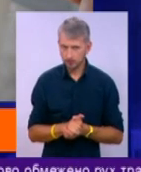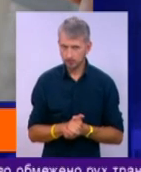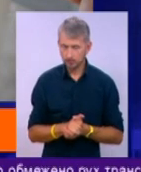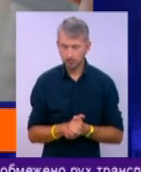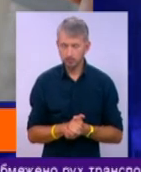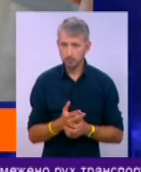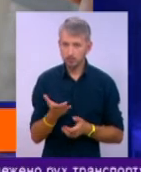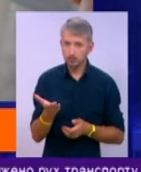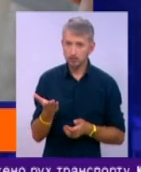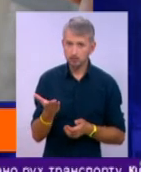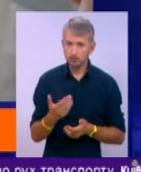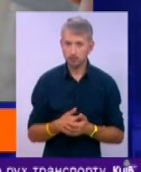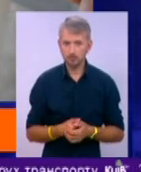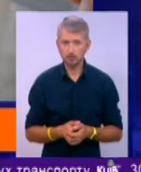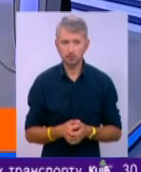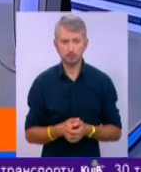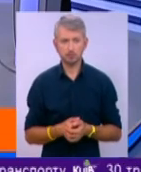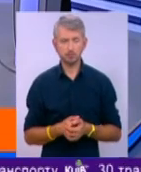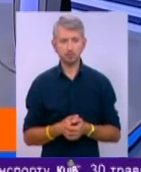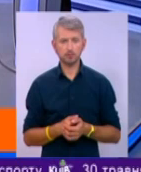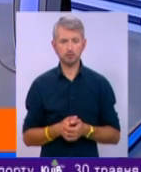Так, ми вислухаємо.